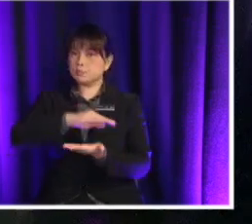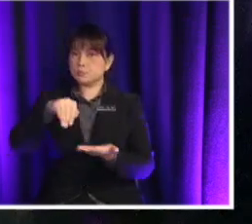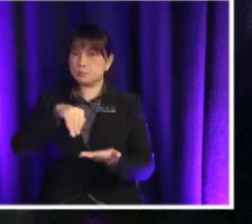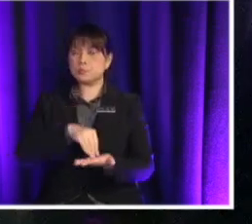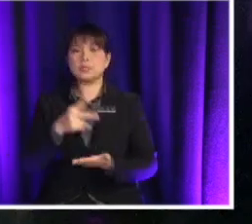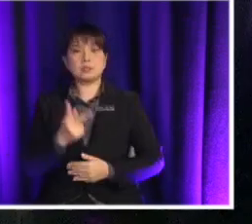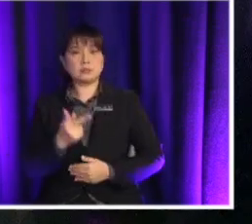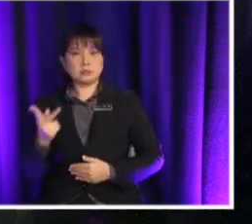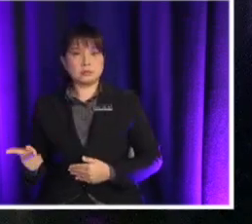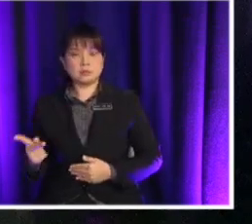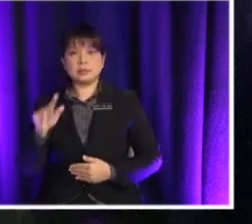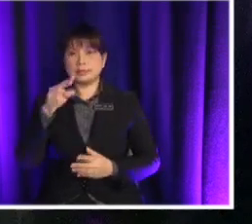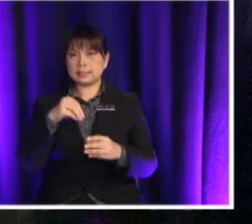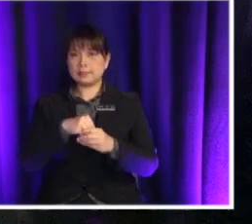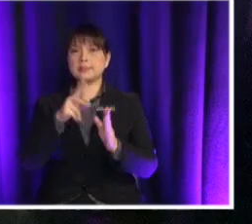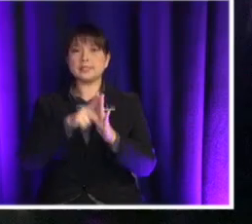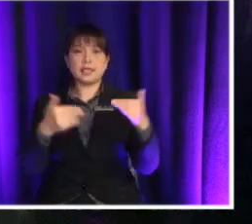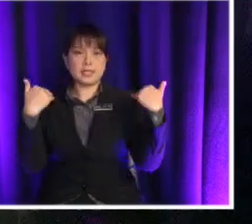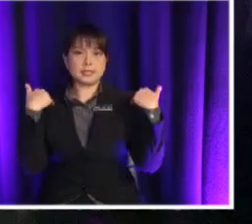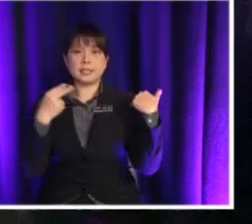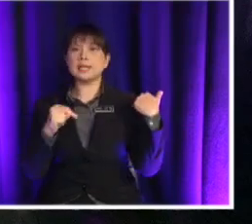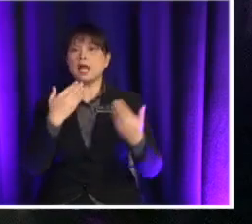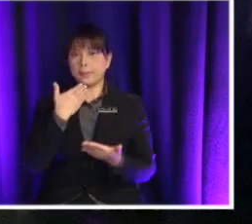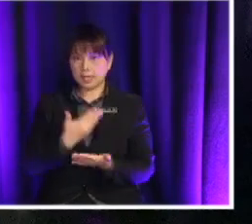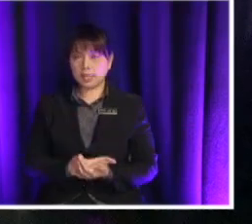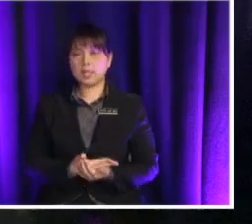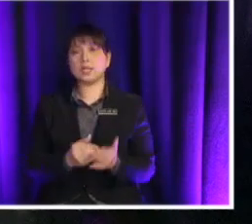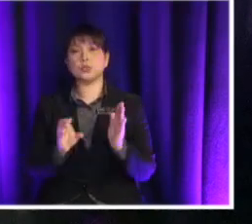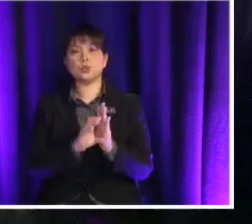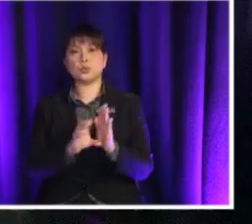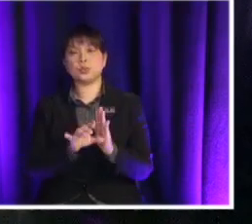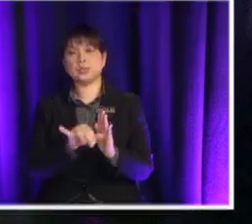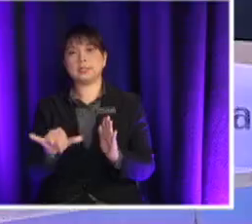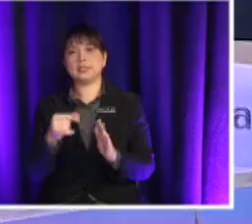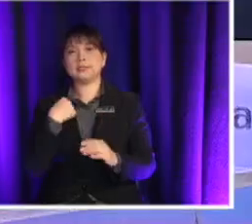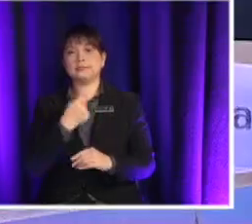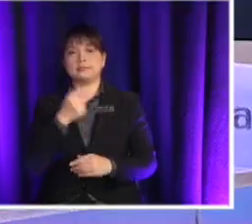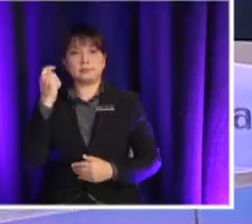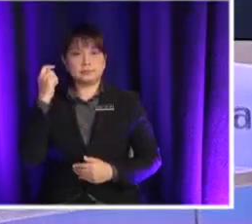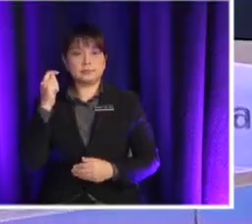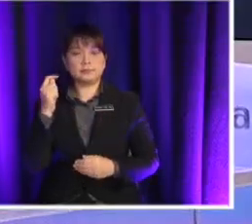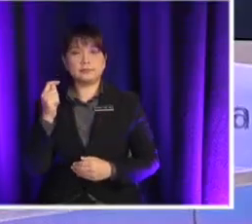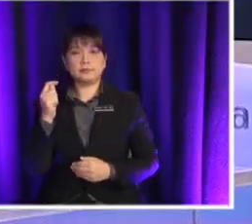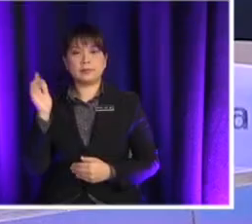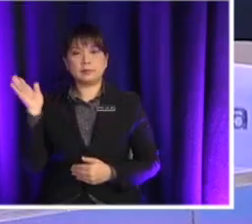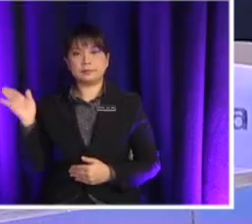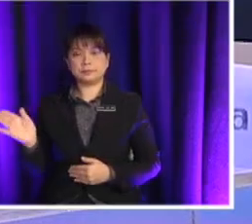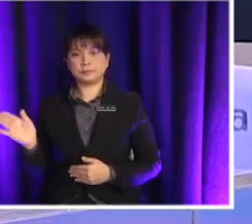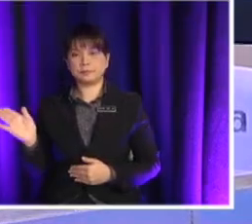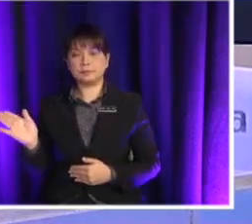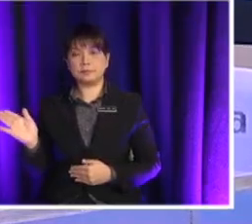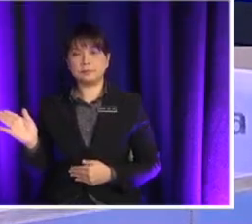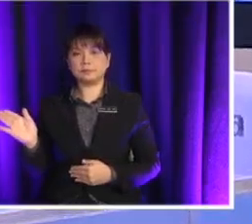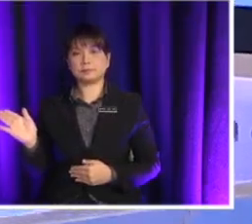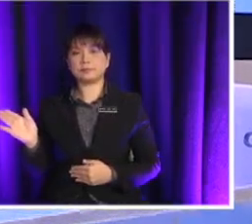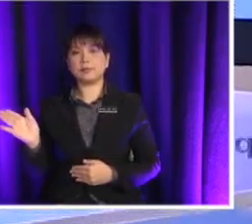di senarai ini dalam keadaan baik. Okay, kita nak uji dalam keadaan baik. Contohnya, kita tadi litar pengesan cahaya ni tadi, litar pengesan cahaya